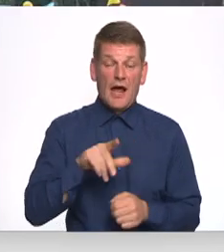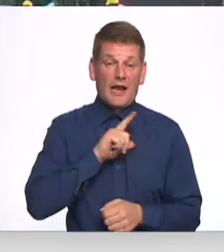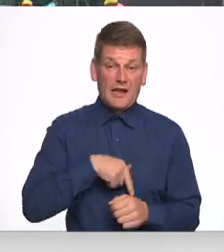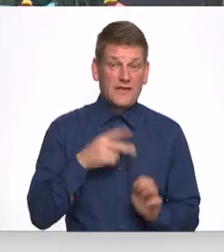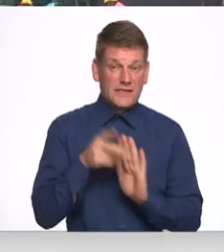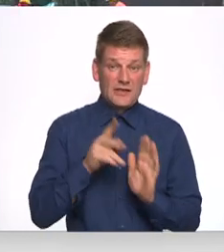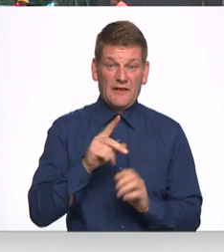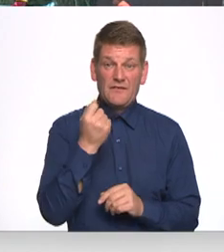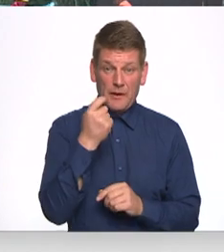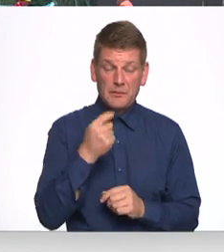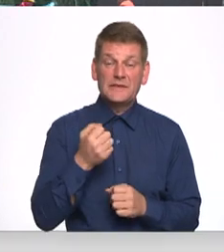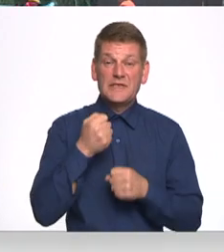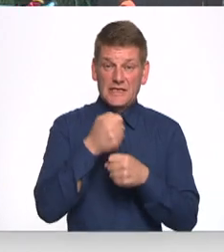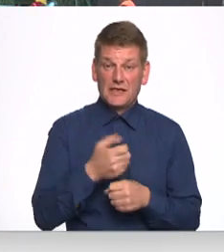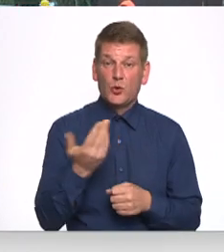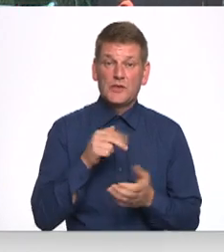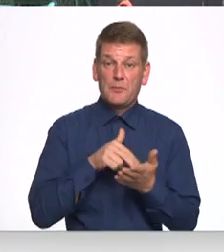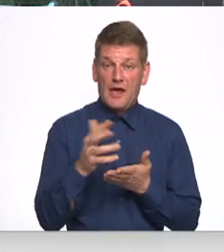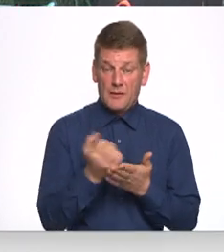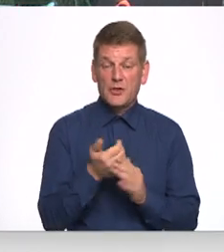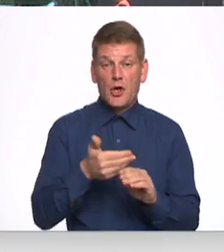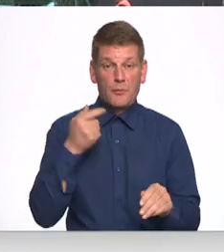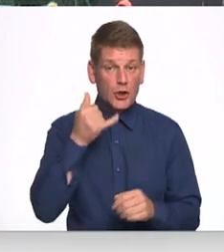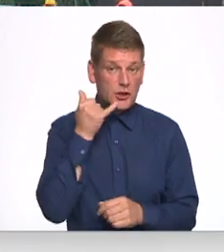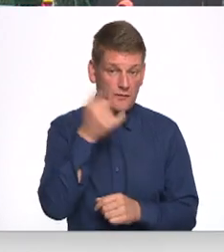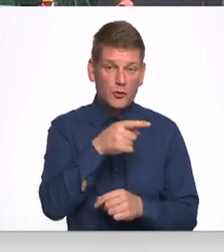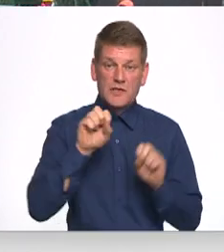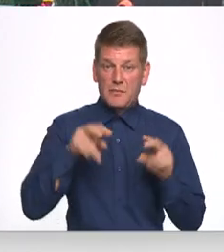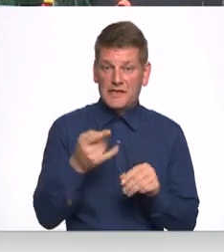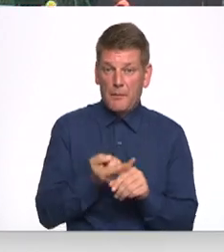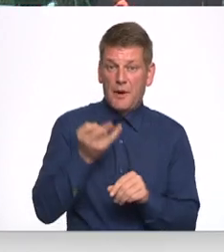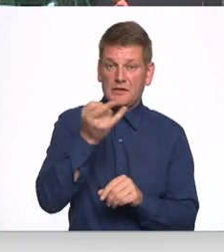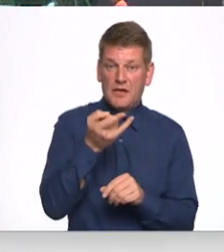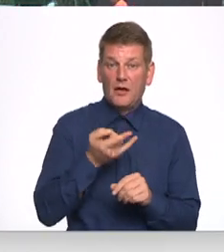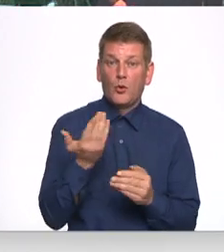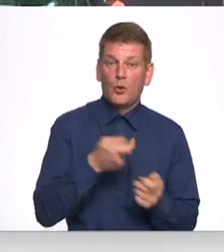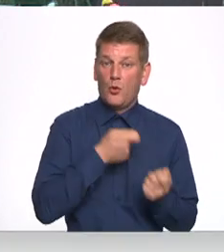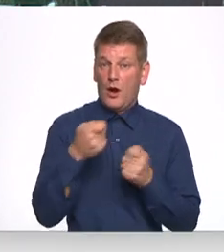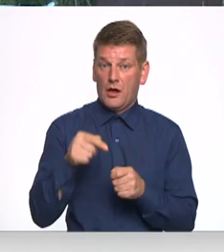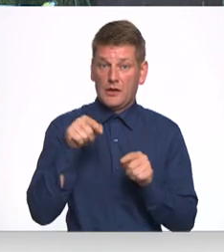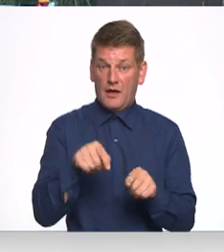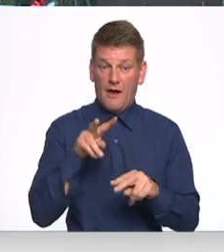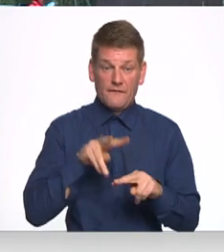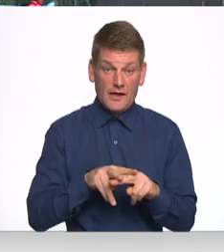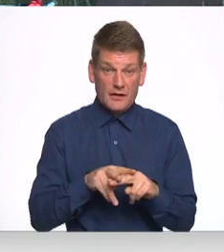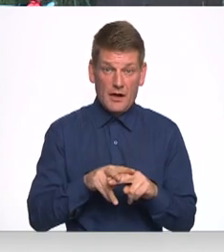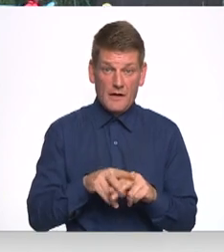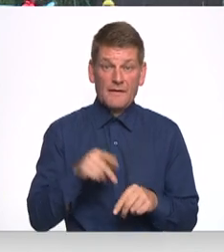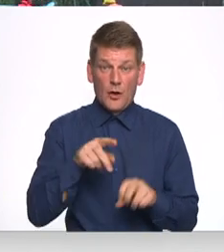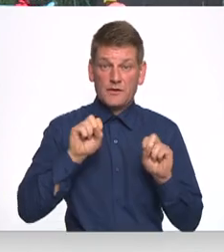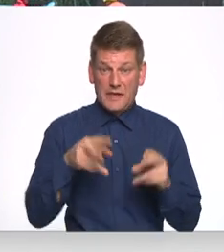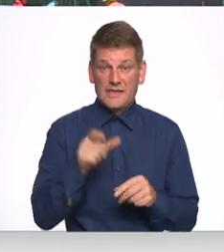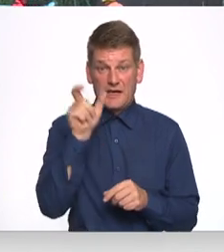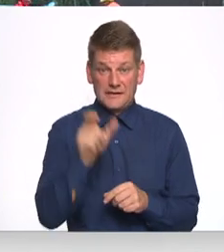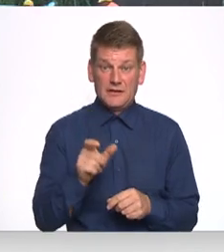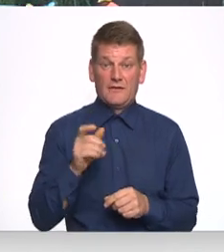dzelzceļā ir 11 dzelzceļa stacijas, kuras ir pieejamas iepriekš zvanot, un tur ir speciāli pacēlāji, kur tiek nogādāti tajā vietā, un tad tev speciāls